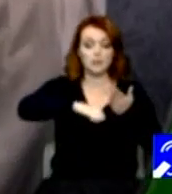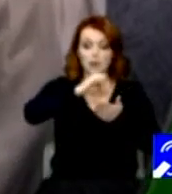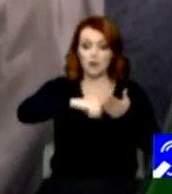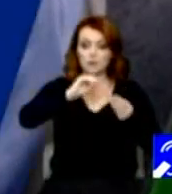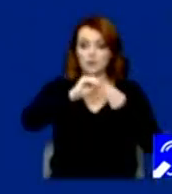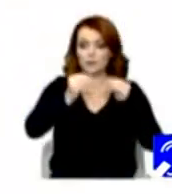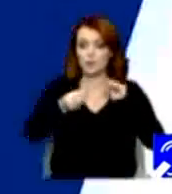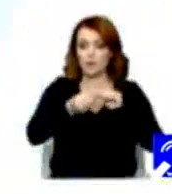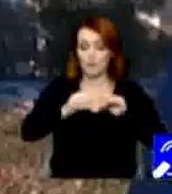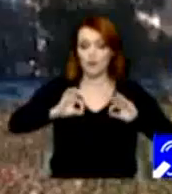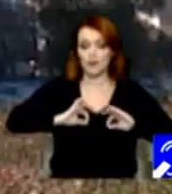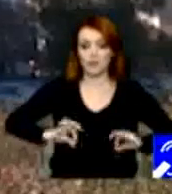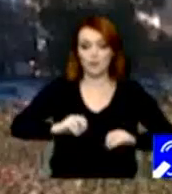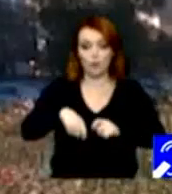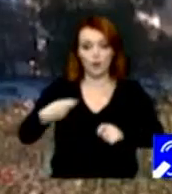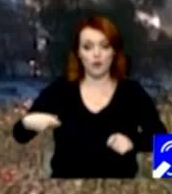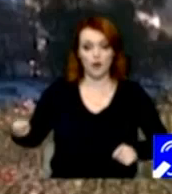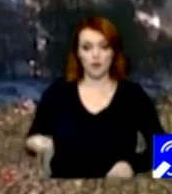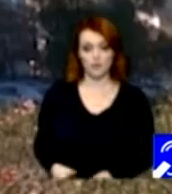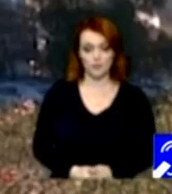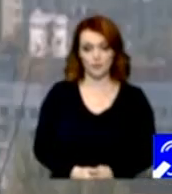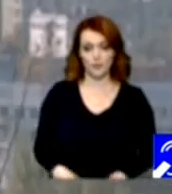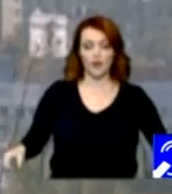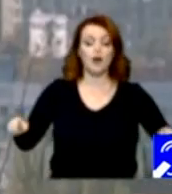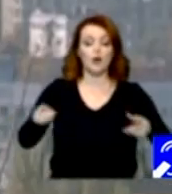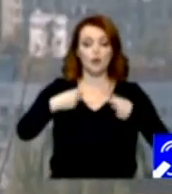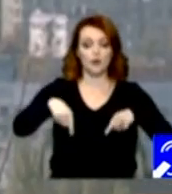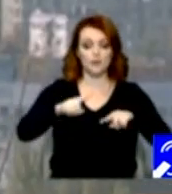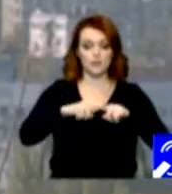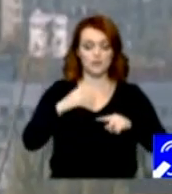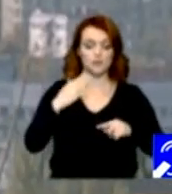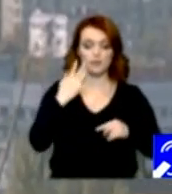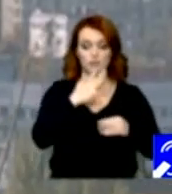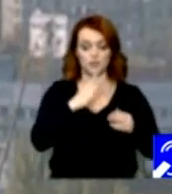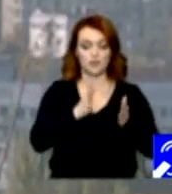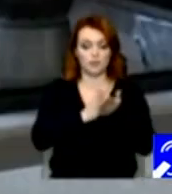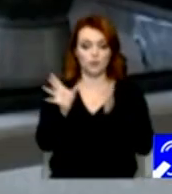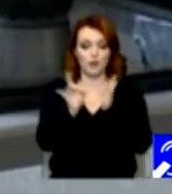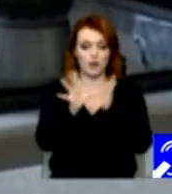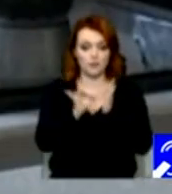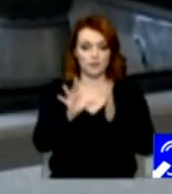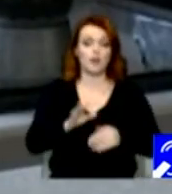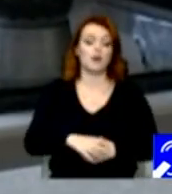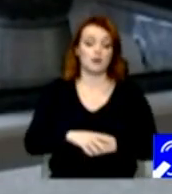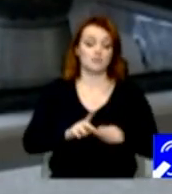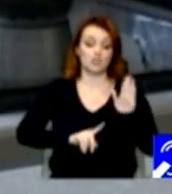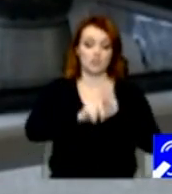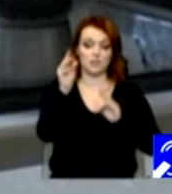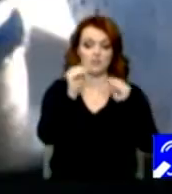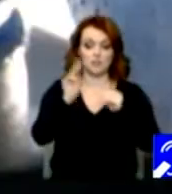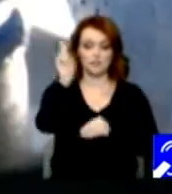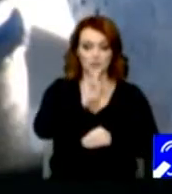vor duce Agenția Națională pentru reglementare în energetică va stabilit la peste noiembrie noile tarife